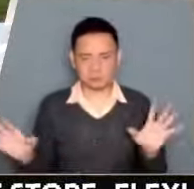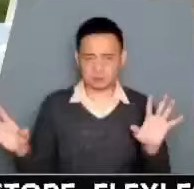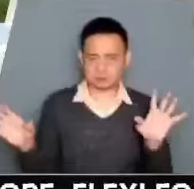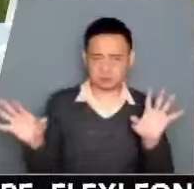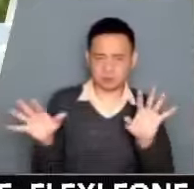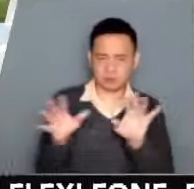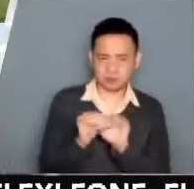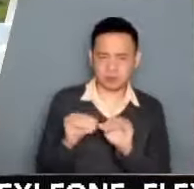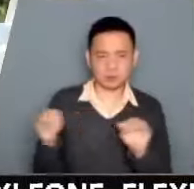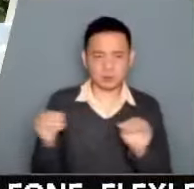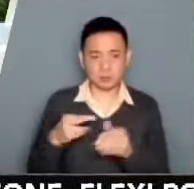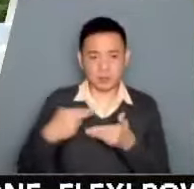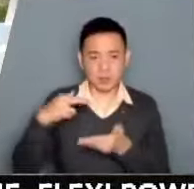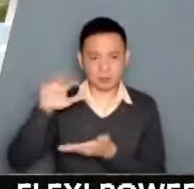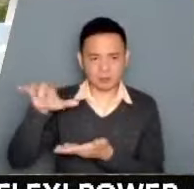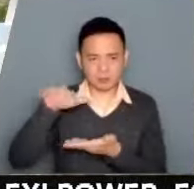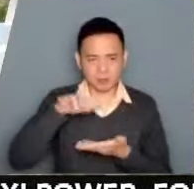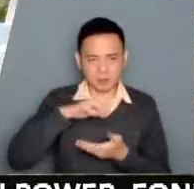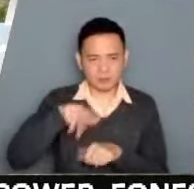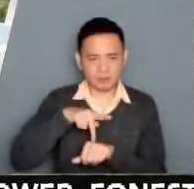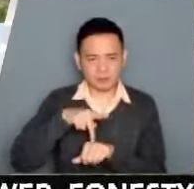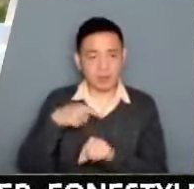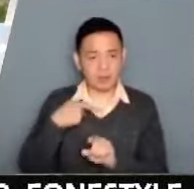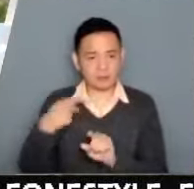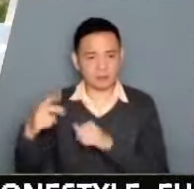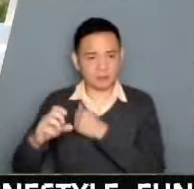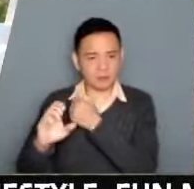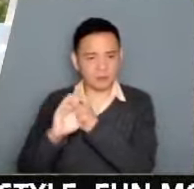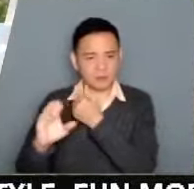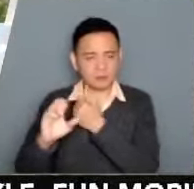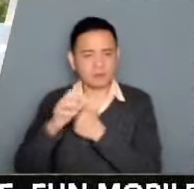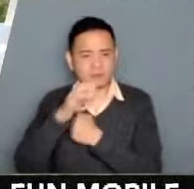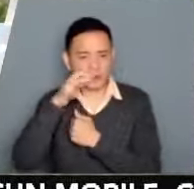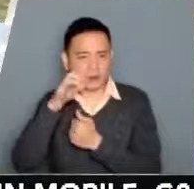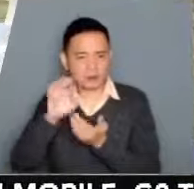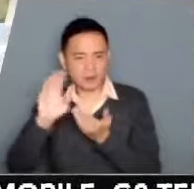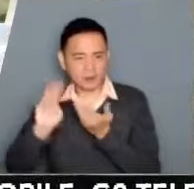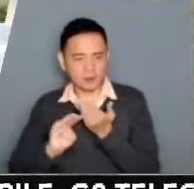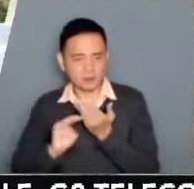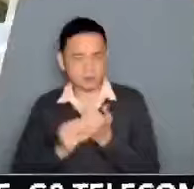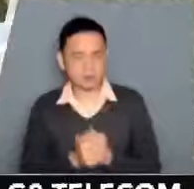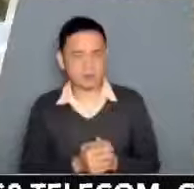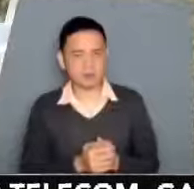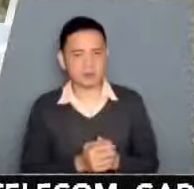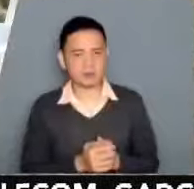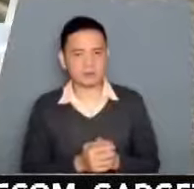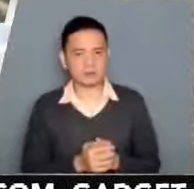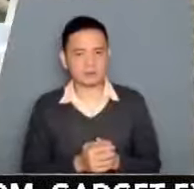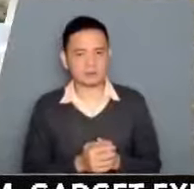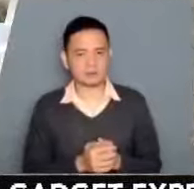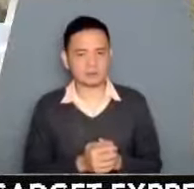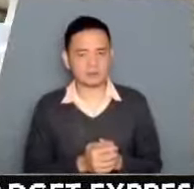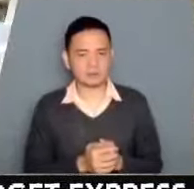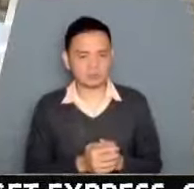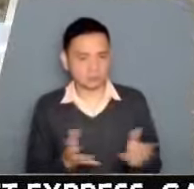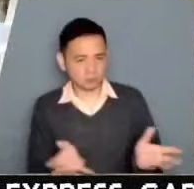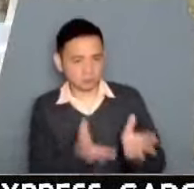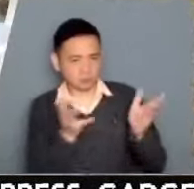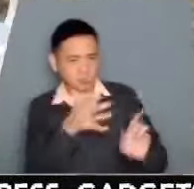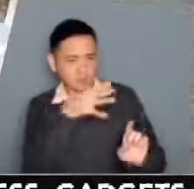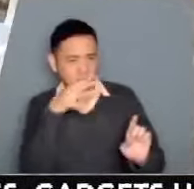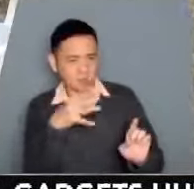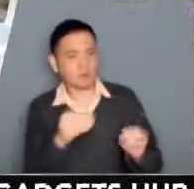Contract Farming Program. Sa naturang programa, ang NIA ang namumuhunan sa produksyon ng magsasaka. Sa ikatlong anihan